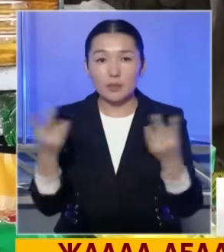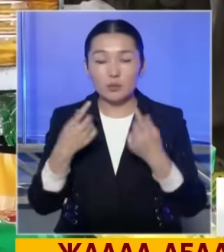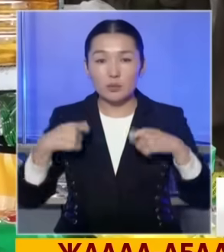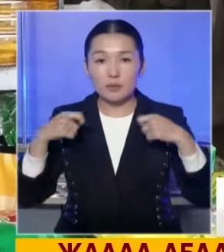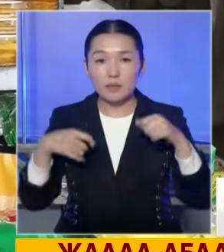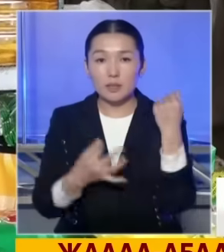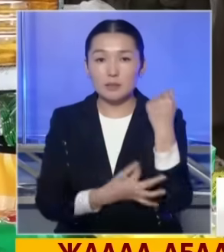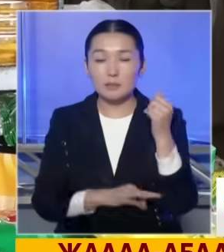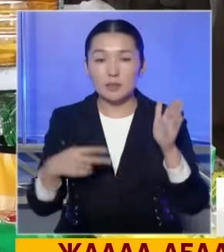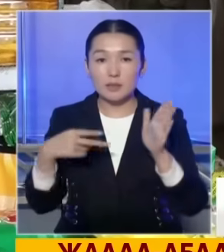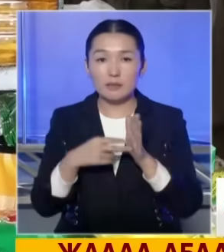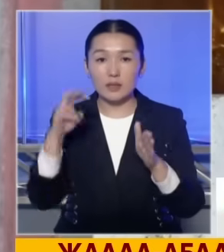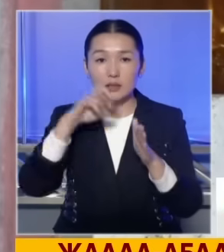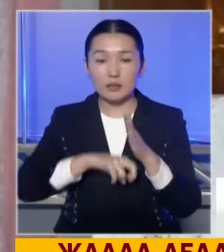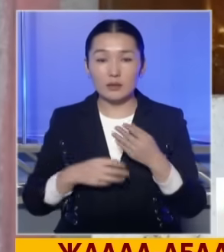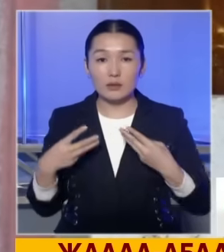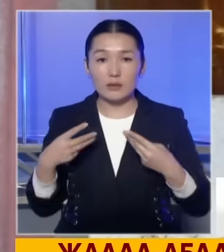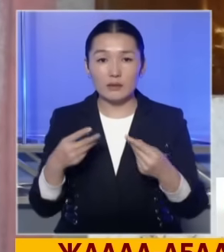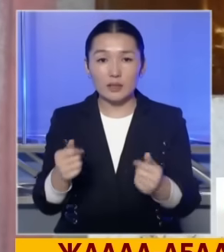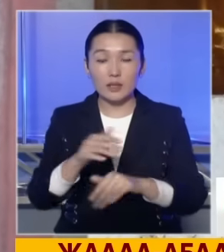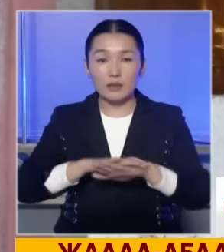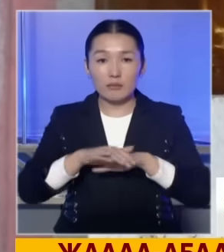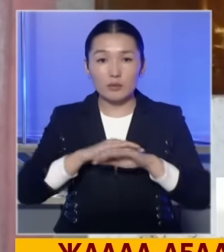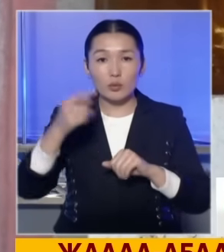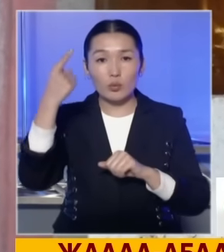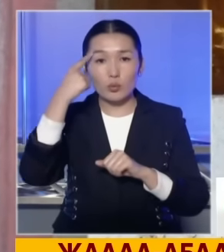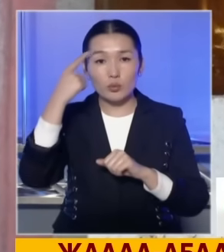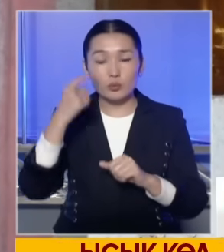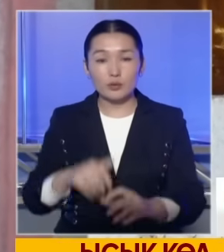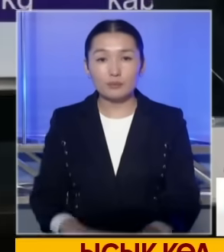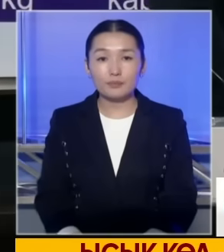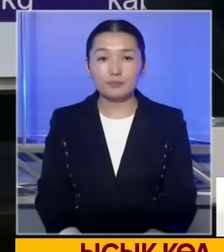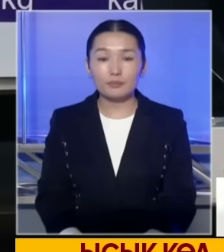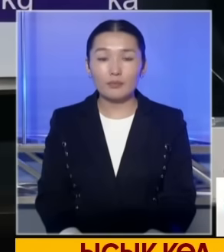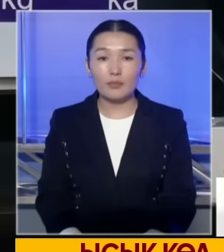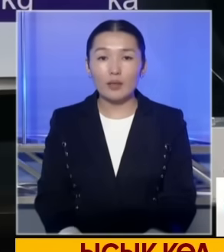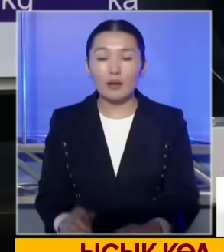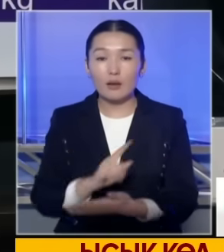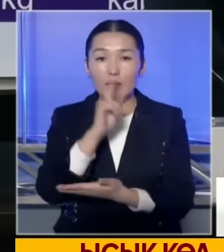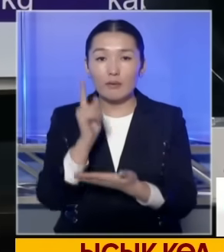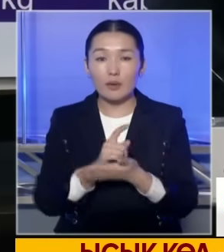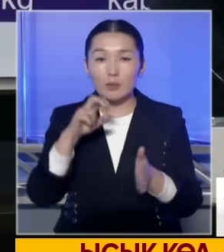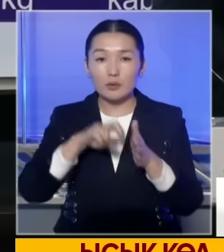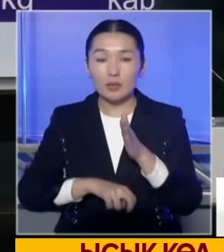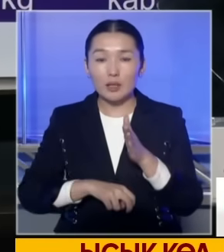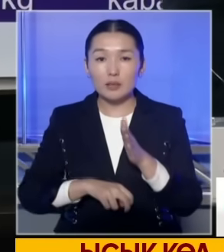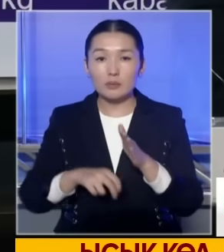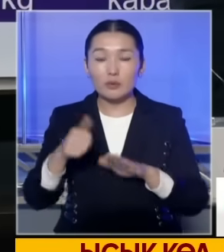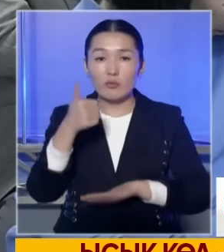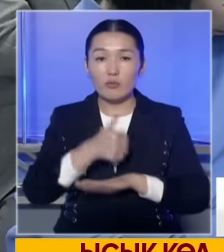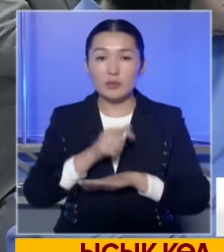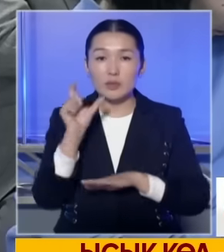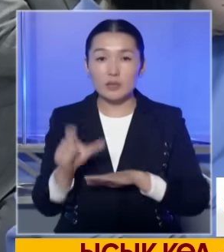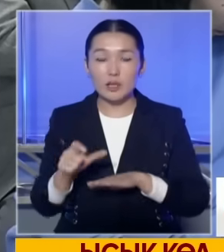акыркы бааларына салыктардын таасири коомчулук ойлогондон кыйла төмөн болушу мүмкүн. Жагдайды салык кызматынын төрагасы уун, уй эти